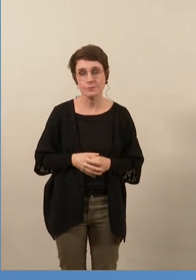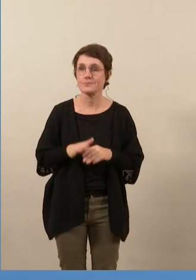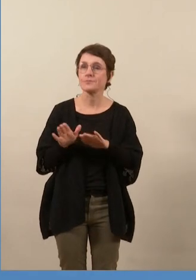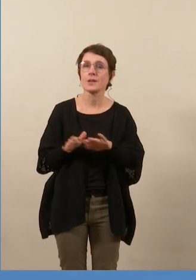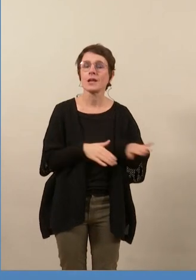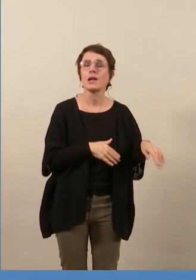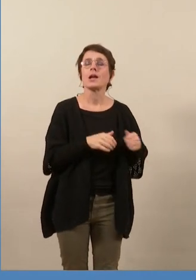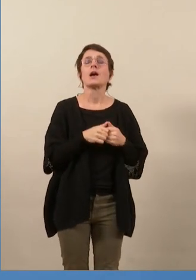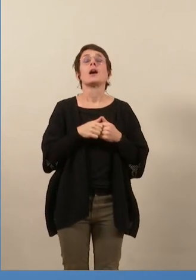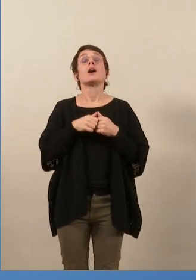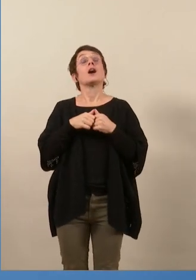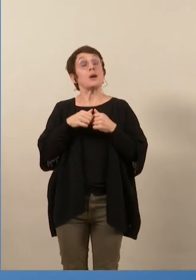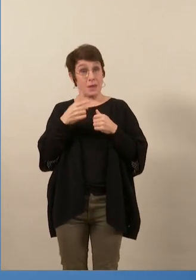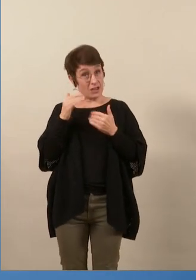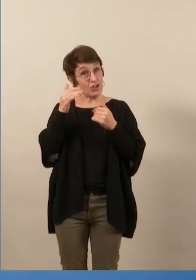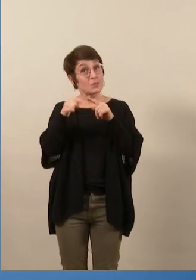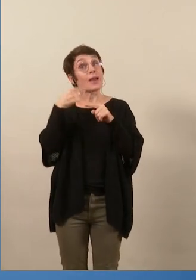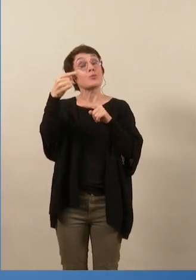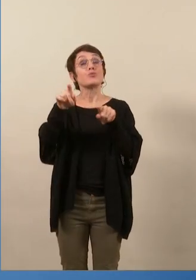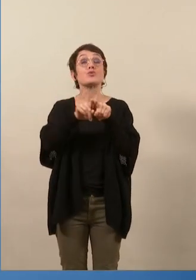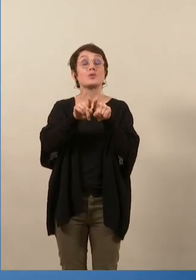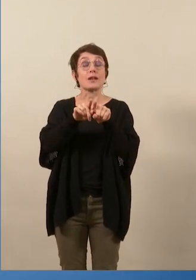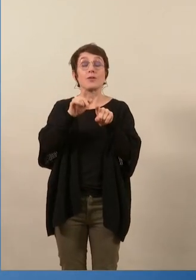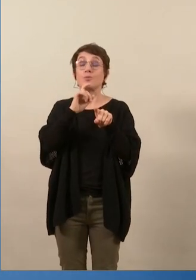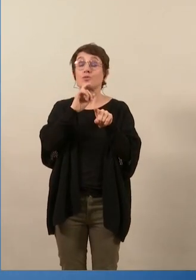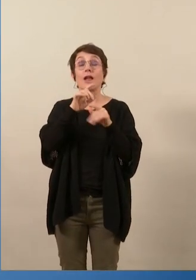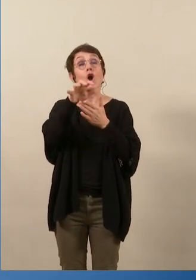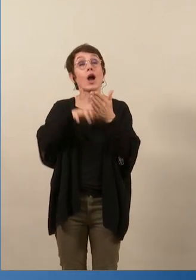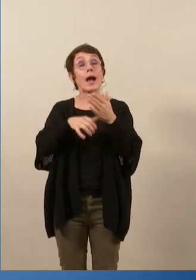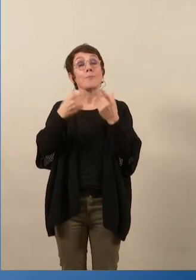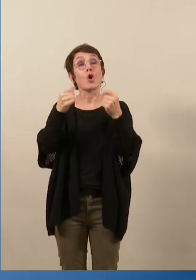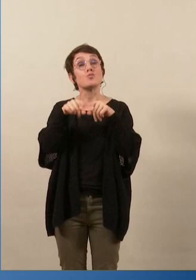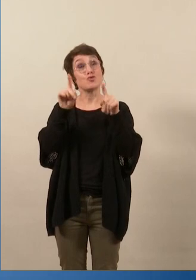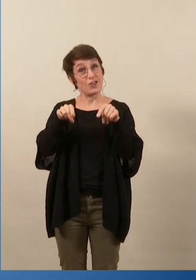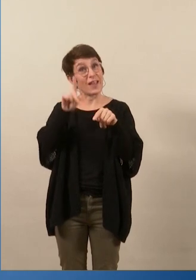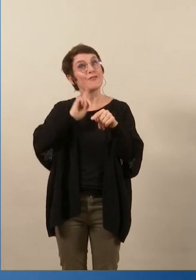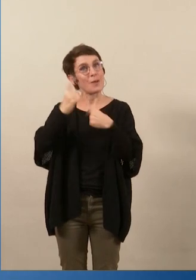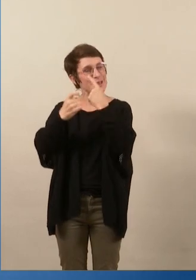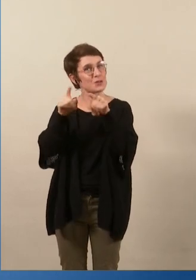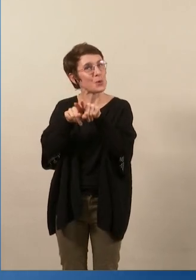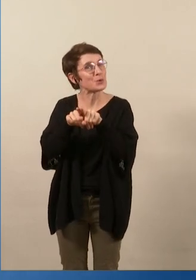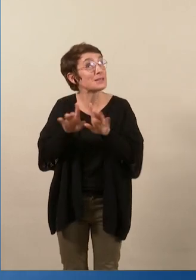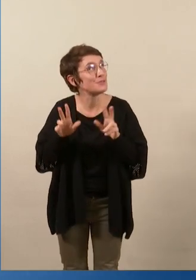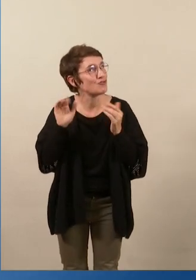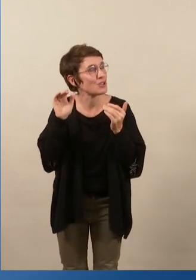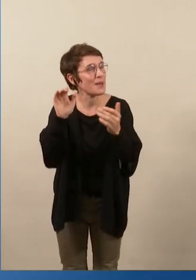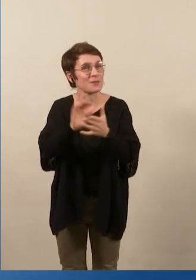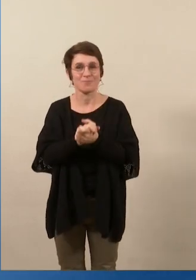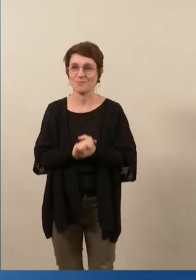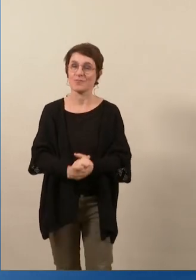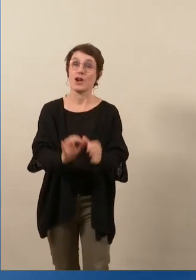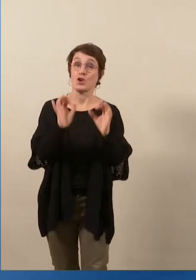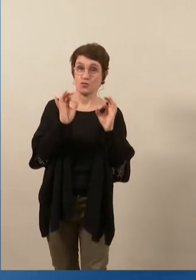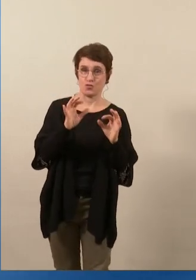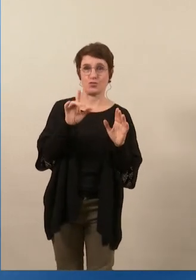le rapport budgétaire également euh oui vous l'avez rappelé madame Séna tiampo c'est effectivement un rapport annuel